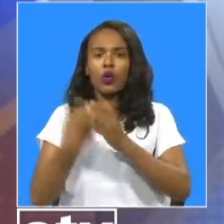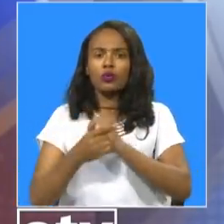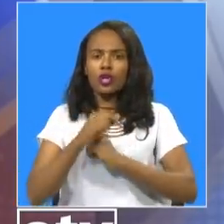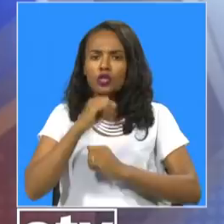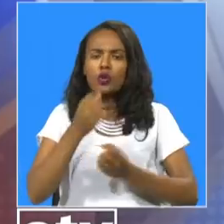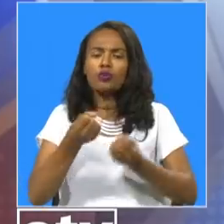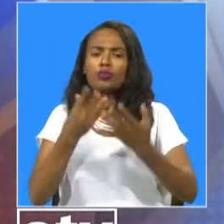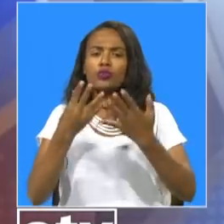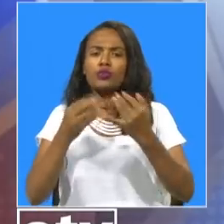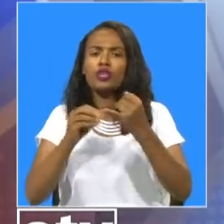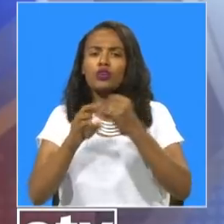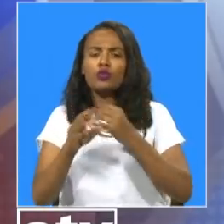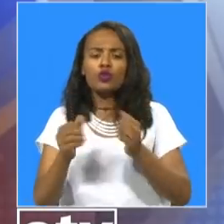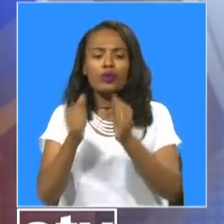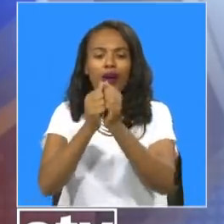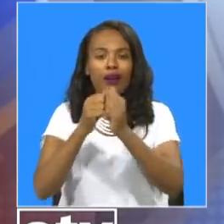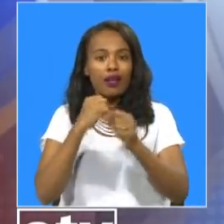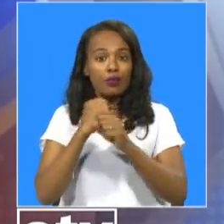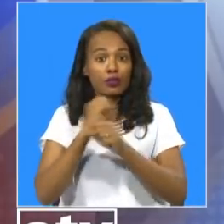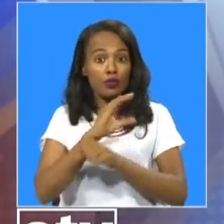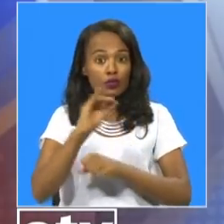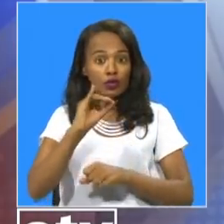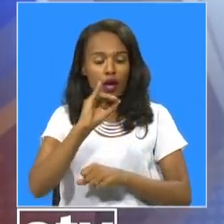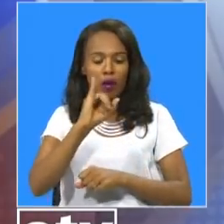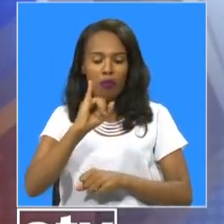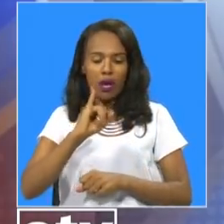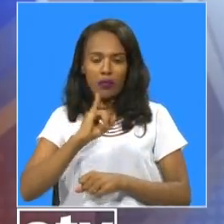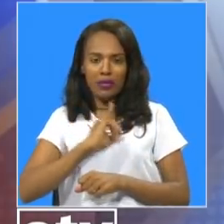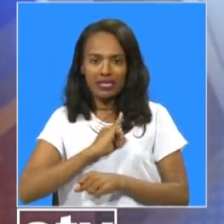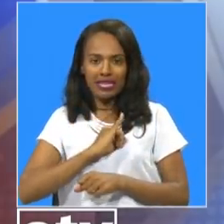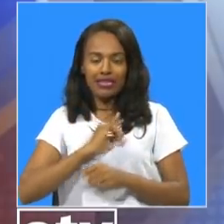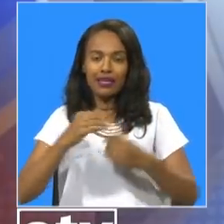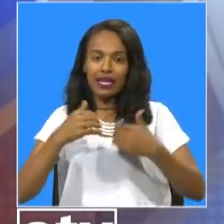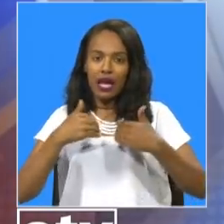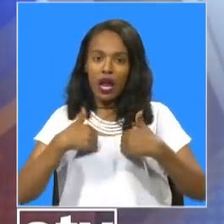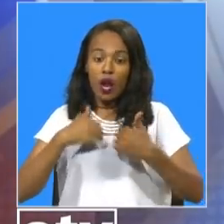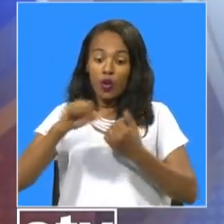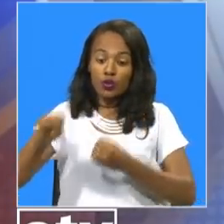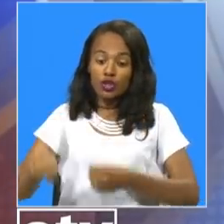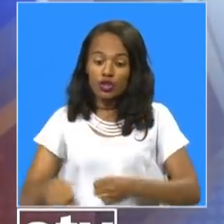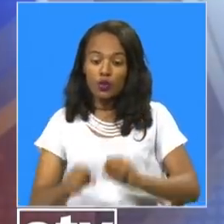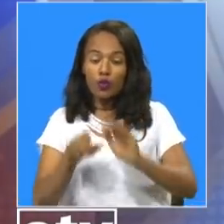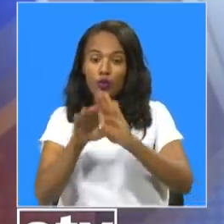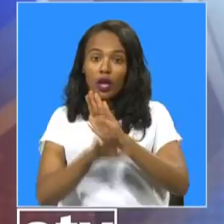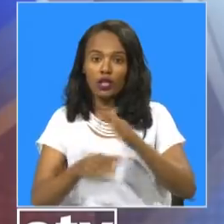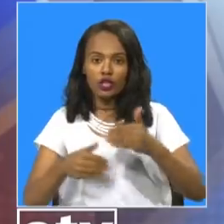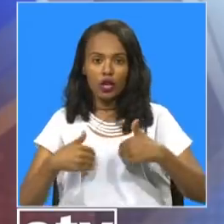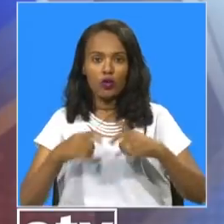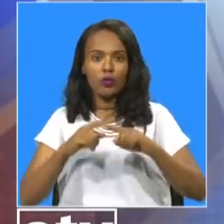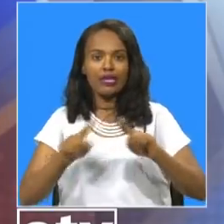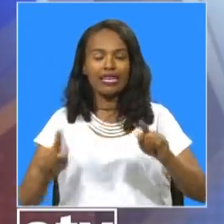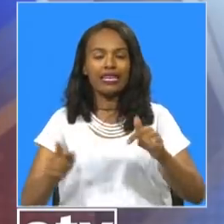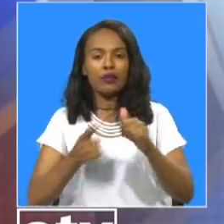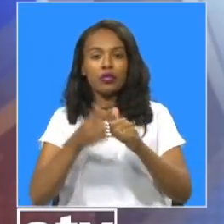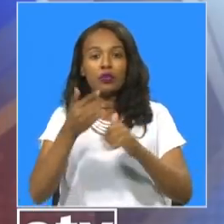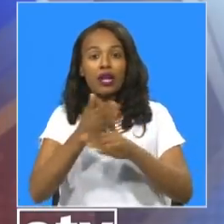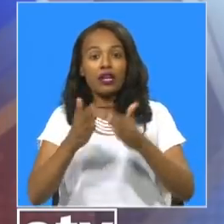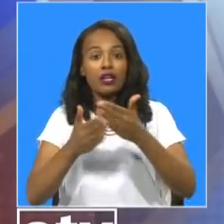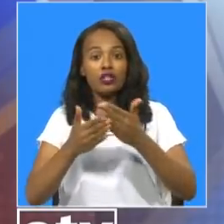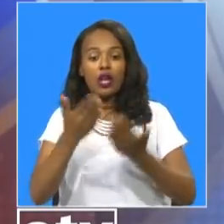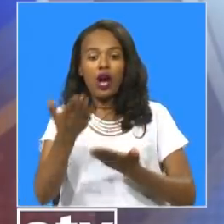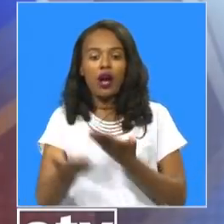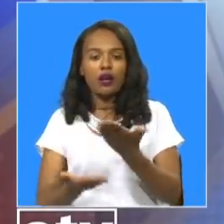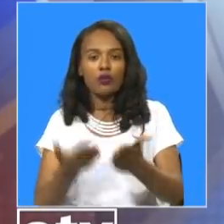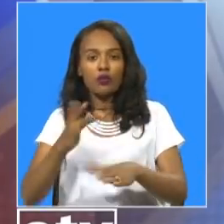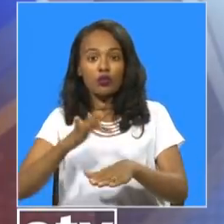ብዙ ሴክተሮች በጋራ የሚሰሩት እና ባለቤትነት ያለው ሲስተሙ እስከታች ያለው በተለይ የመጀመሪያ ደረጃ አገልግሎቶች